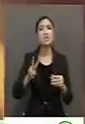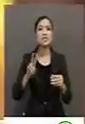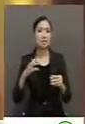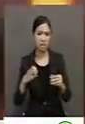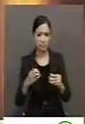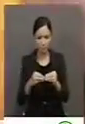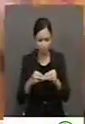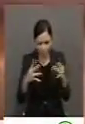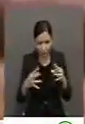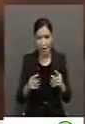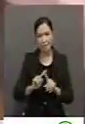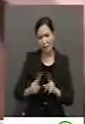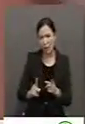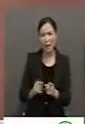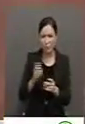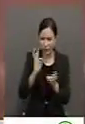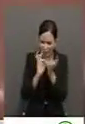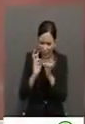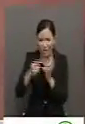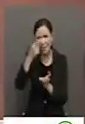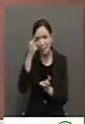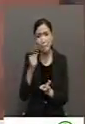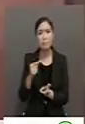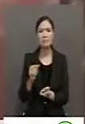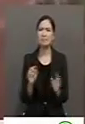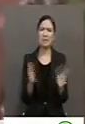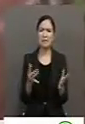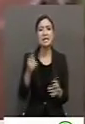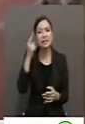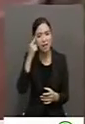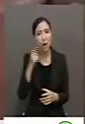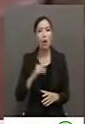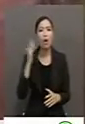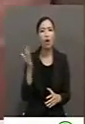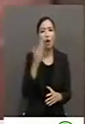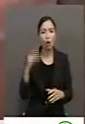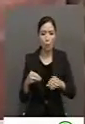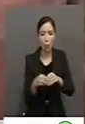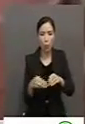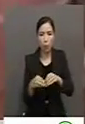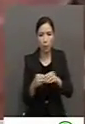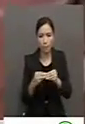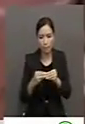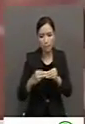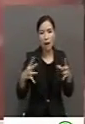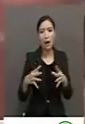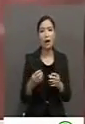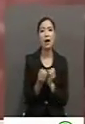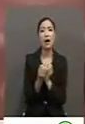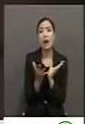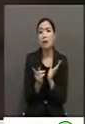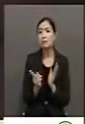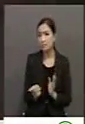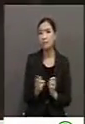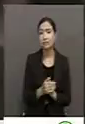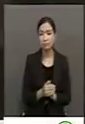ต่ว่าไม่พบคราบเขม่าวดินปืนก็คาดการเบื้องต้นนะคะว่าน่าจะมีแรงลมอัดทำให้ท่อ PVC แตกส่วนในฝั่งของ